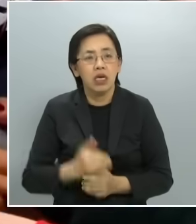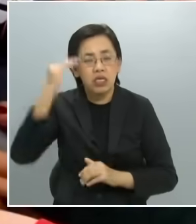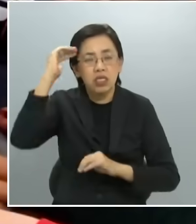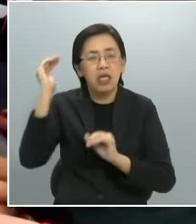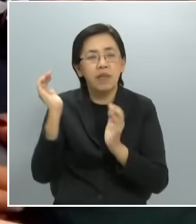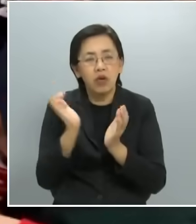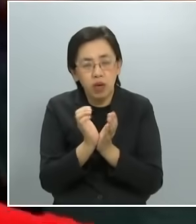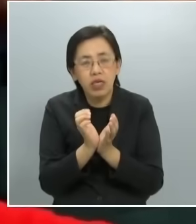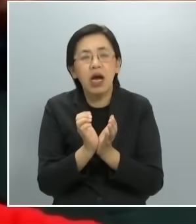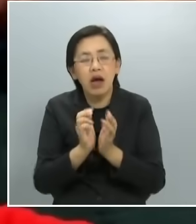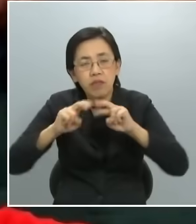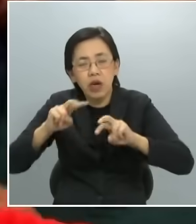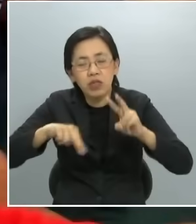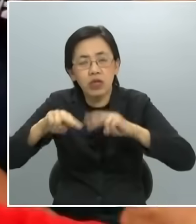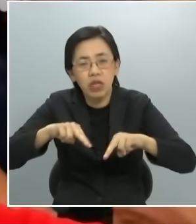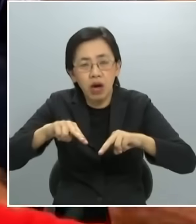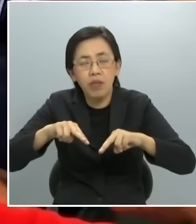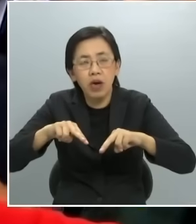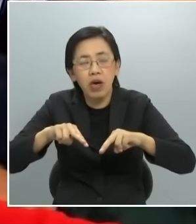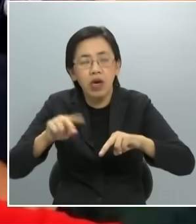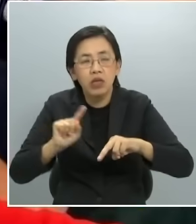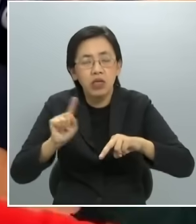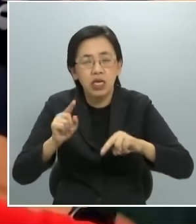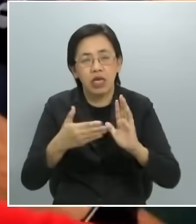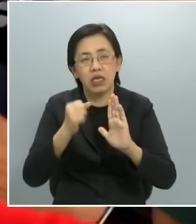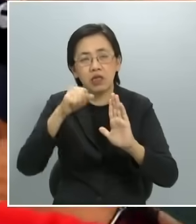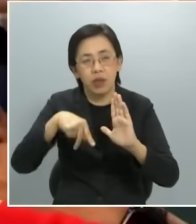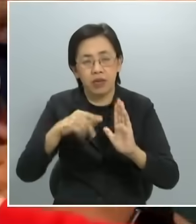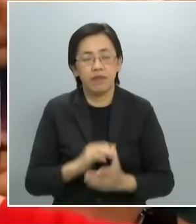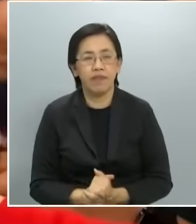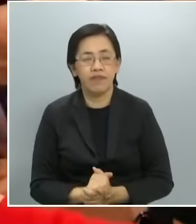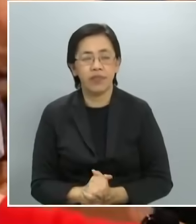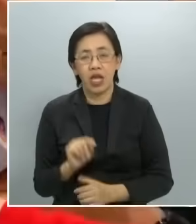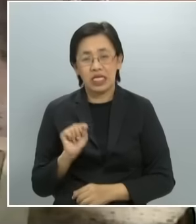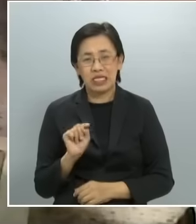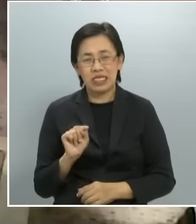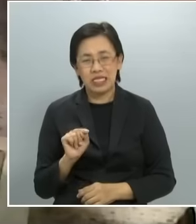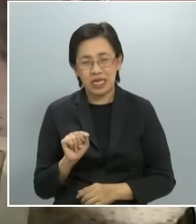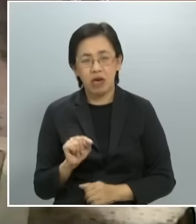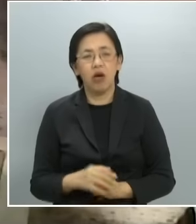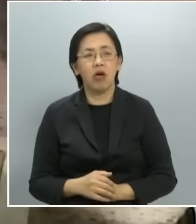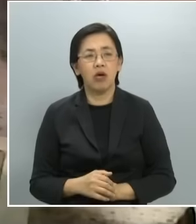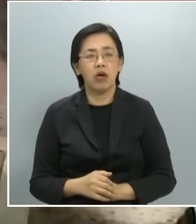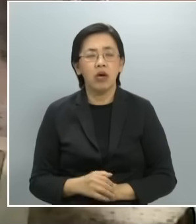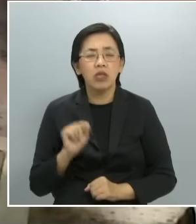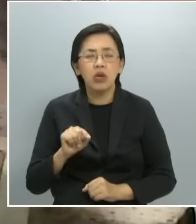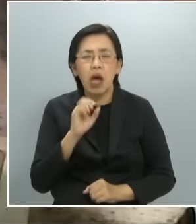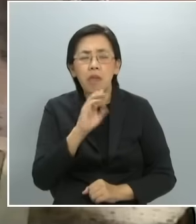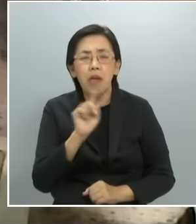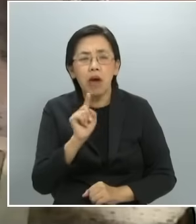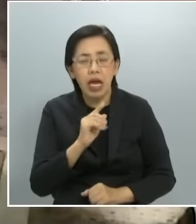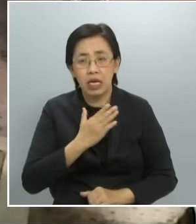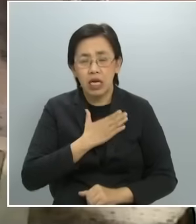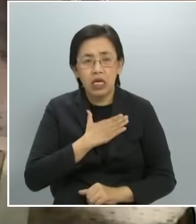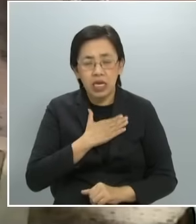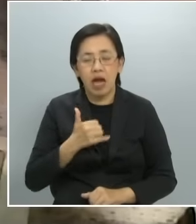สารวัตรสอบสวนของสภสะโลงสุพรรณบุรีเรื่องนี้นะคะพันตำรวจโทภัทรบอกว่าตอนนั้นตัว